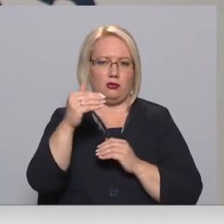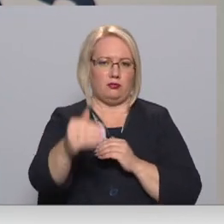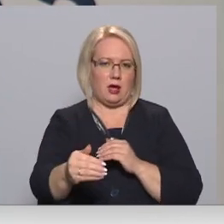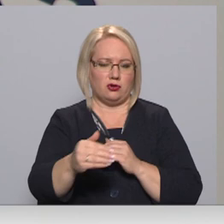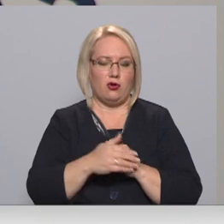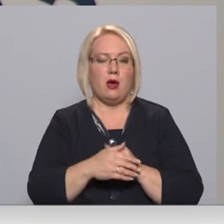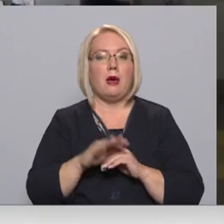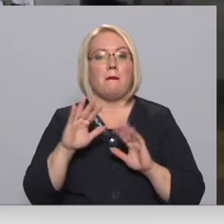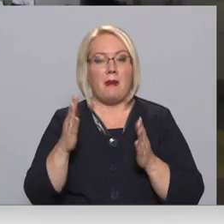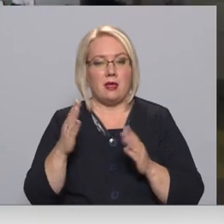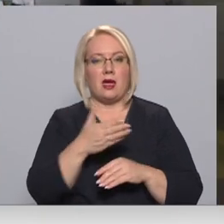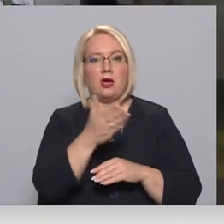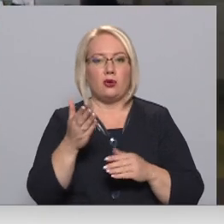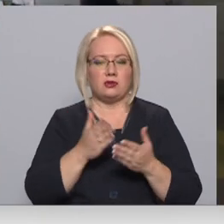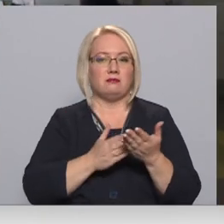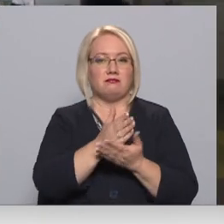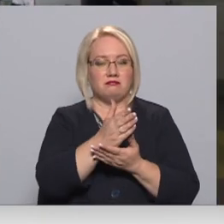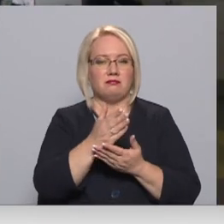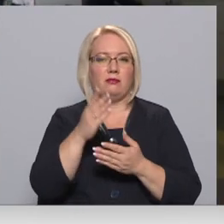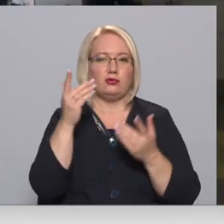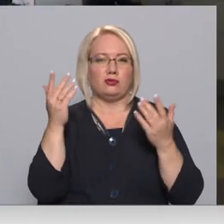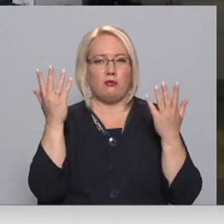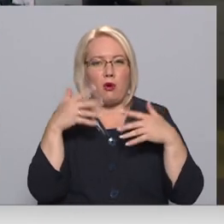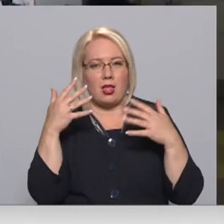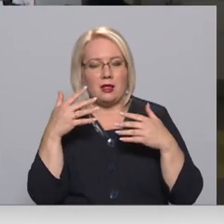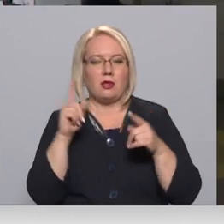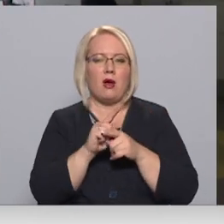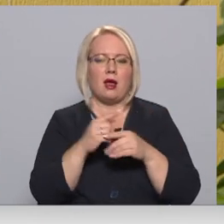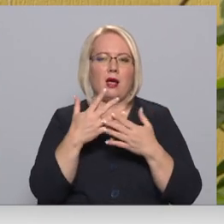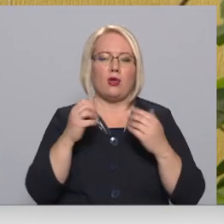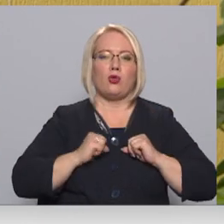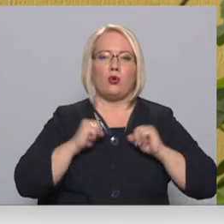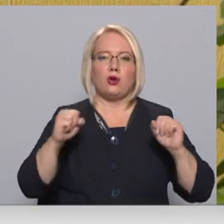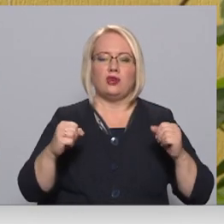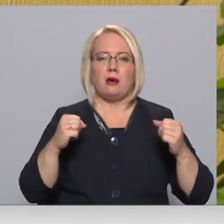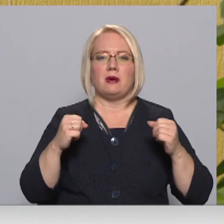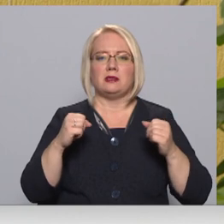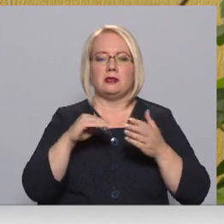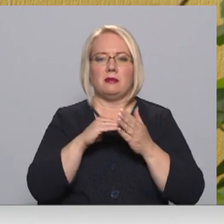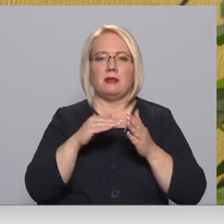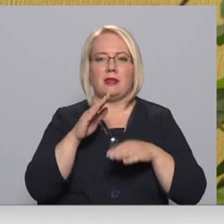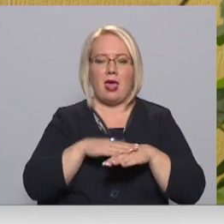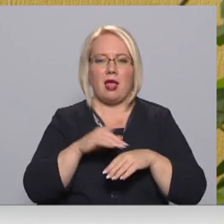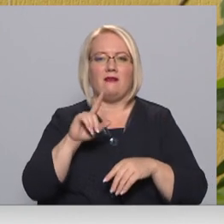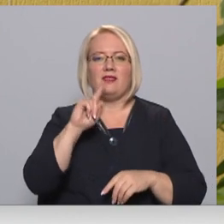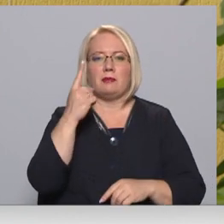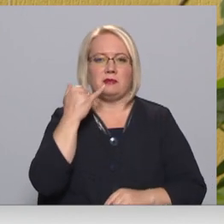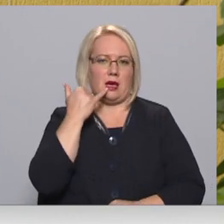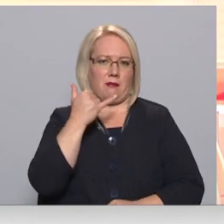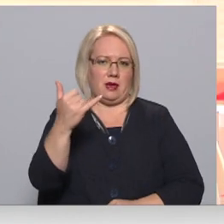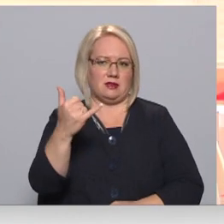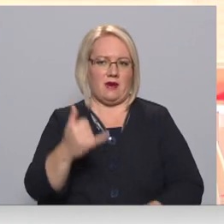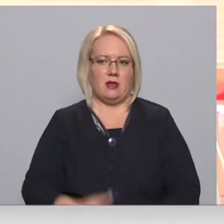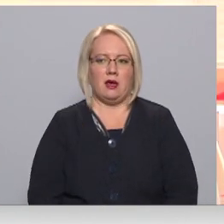gadījumā, pirms došanās uz jebkuru medicīnas iestādi, epidemioloģisko prasību dēļ vispirms ir jāpiezvana. Atgādināt